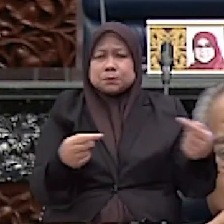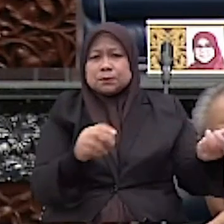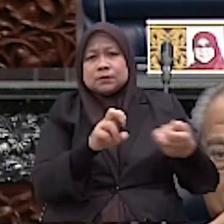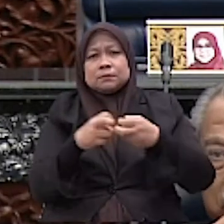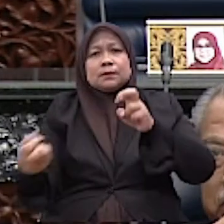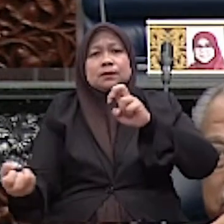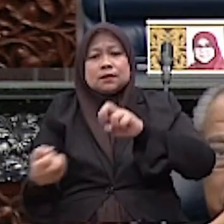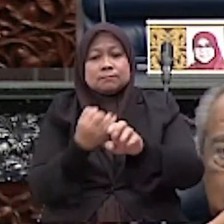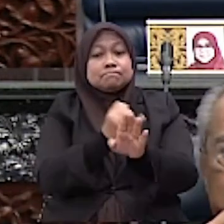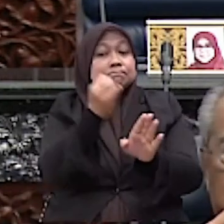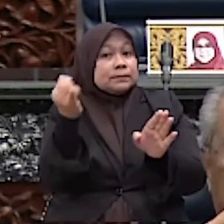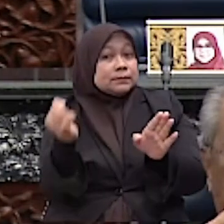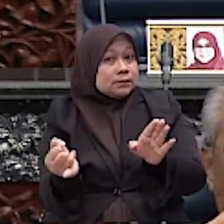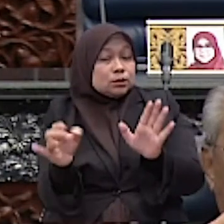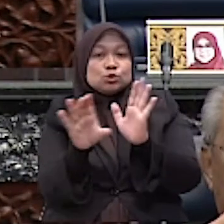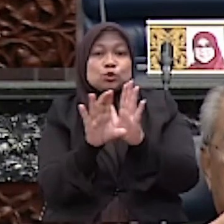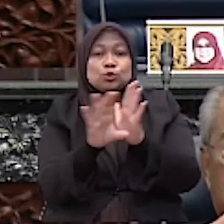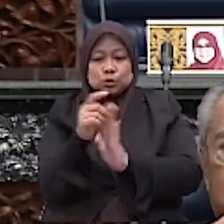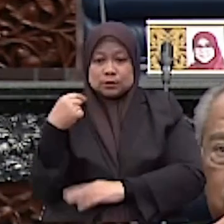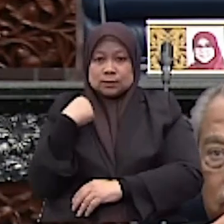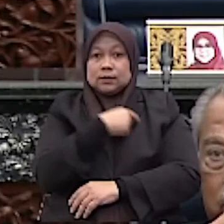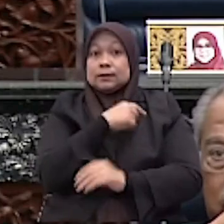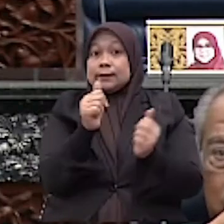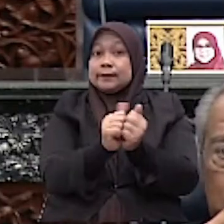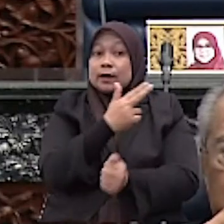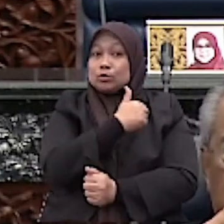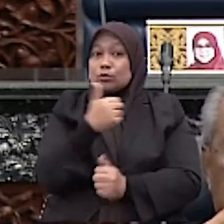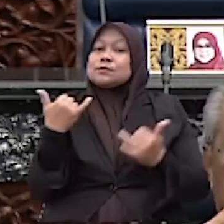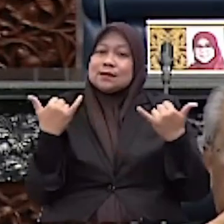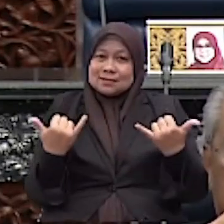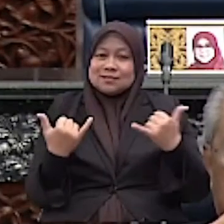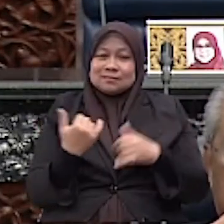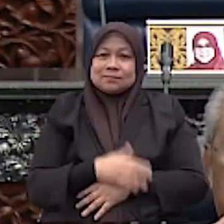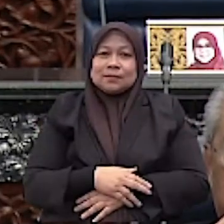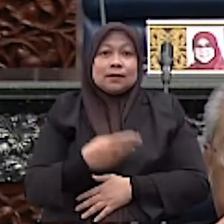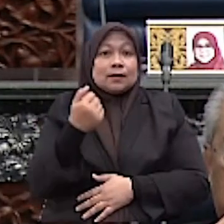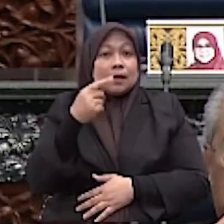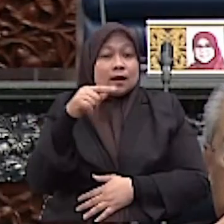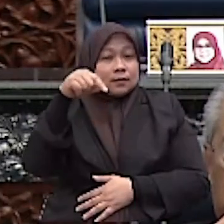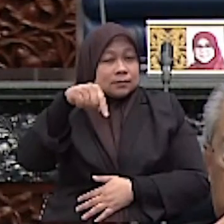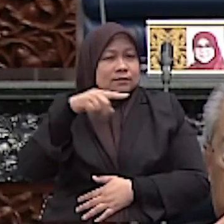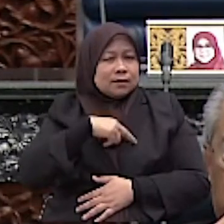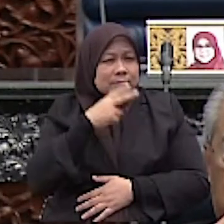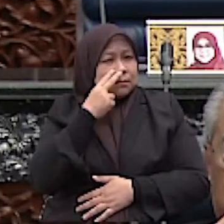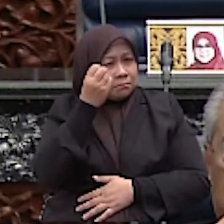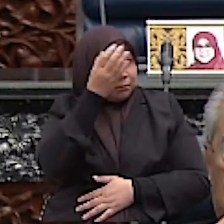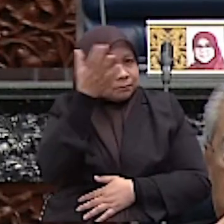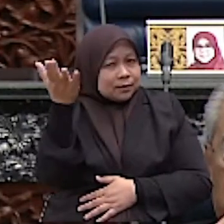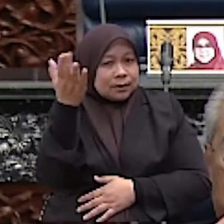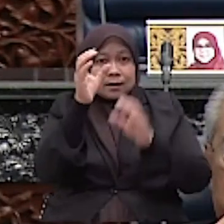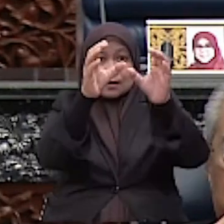negara-negara bejiran seumpama kita dengan Indonesia sekarang ini dalam hal ini ramai berpandangan